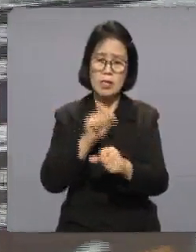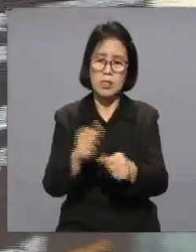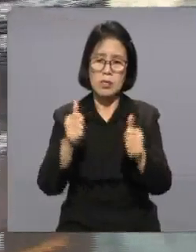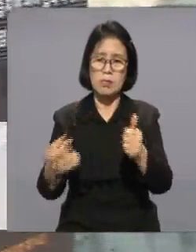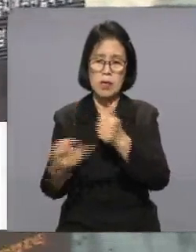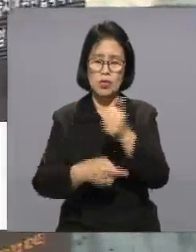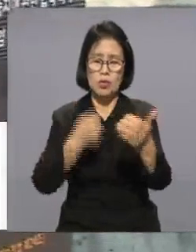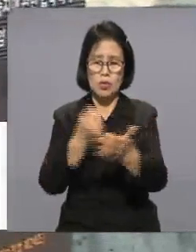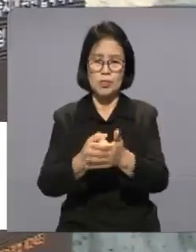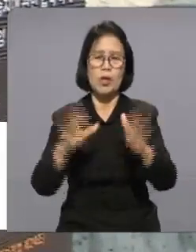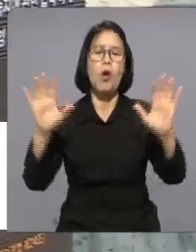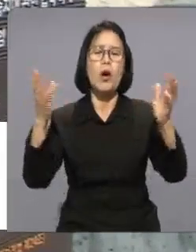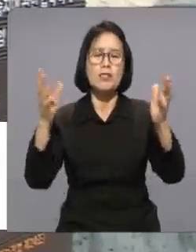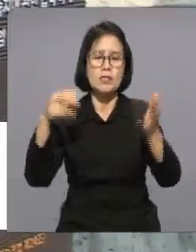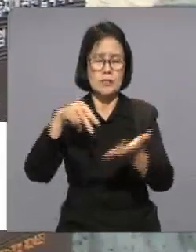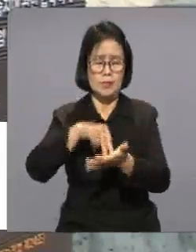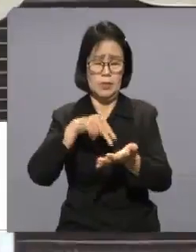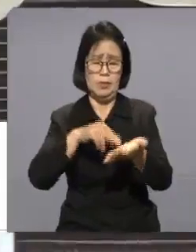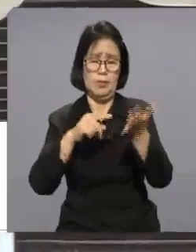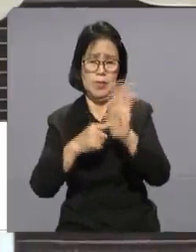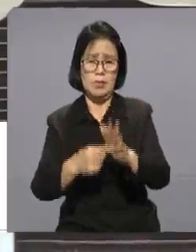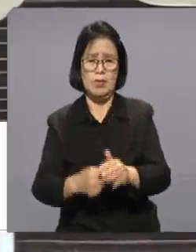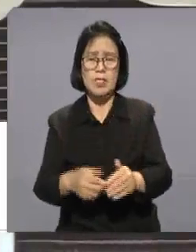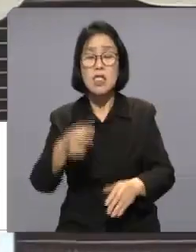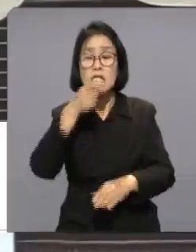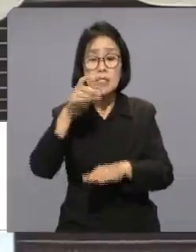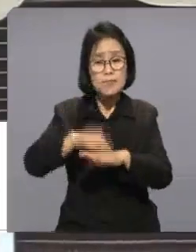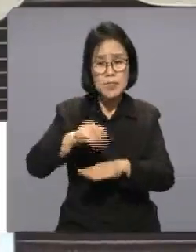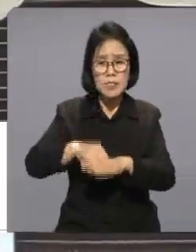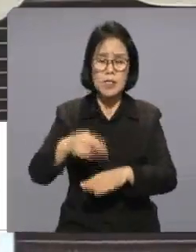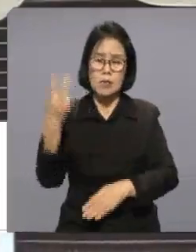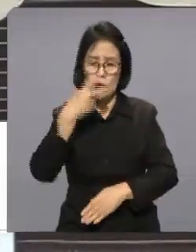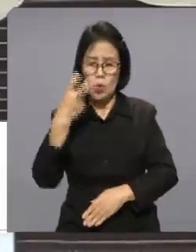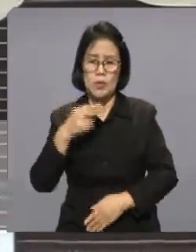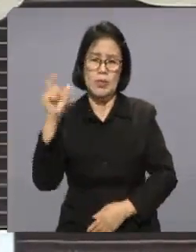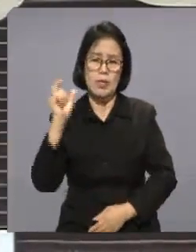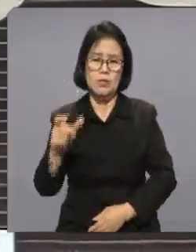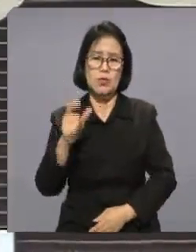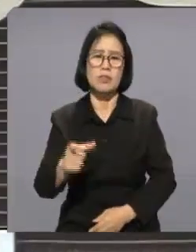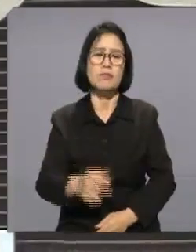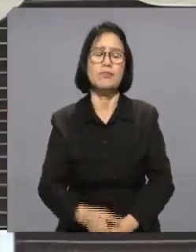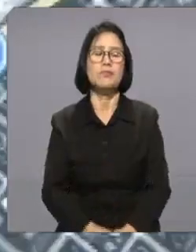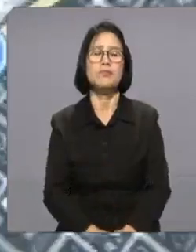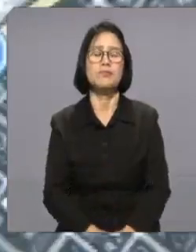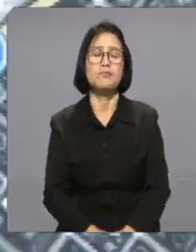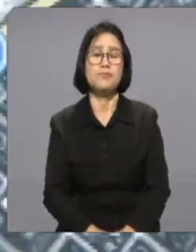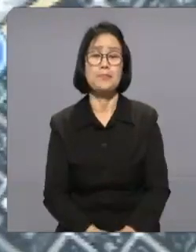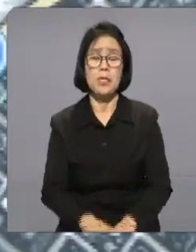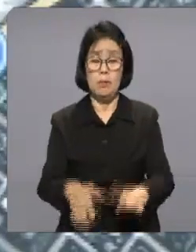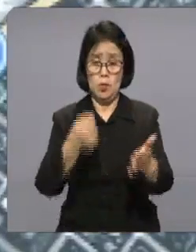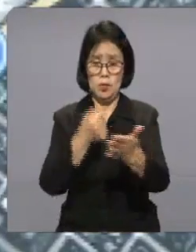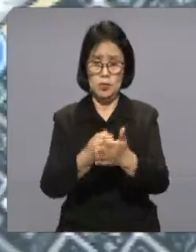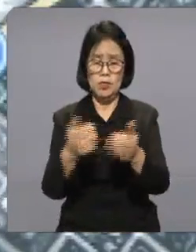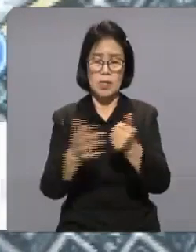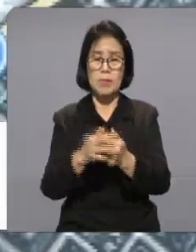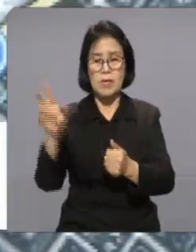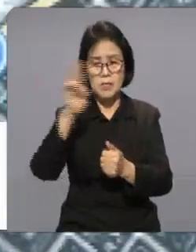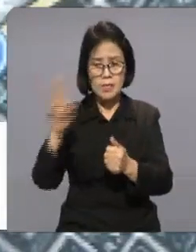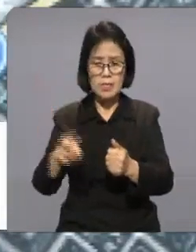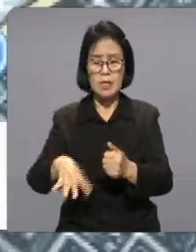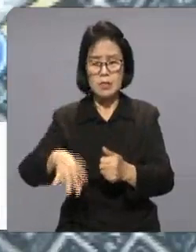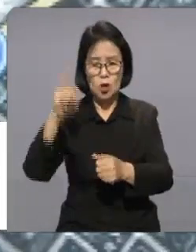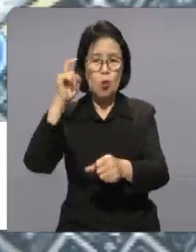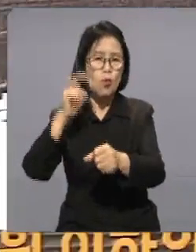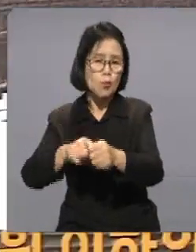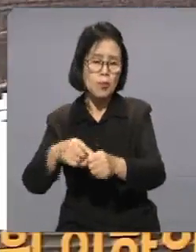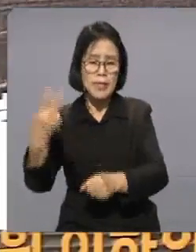행정심판위원회의 결정에 환영 입장을 밝히며 남사르 습지 보호를 재차 강조했습니다. 이번 결정으로 시흥시가 당초